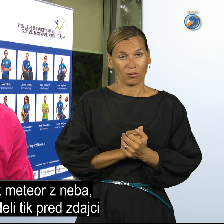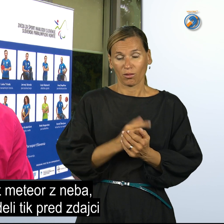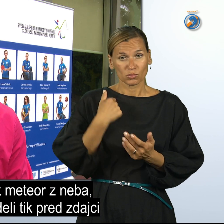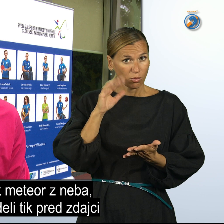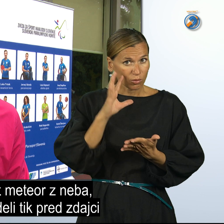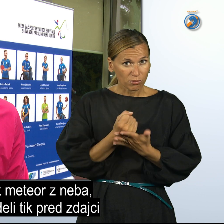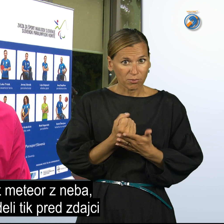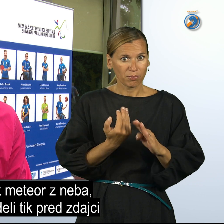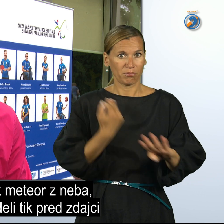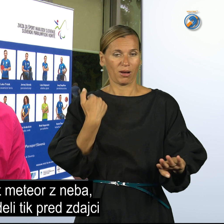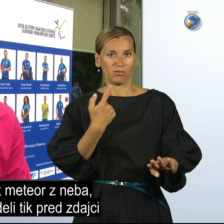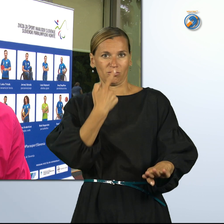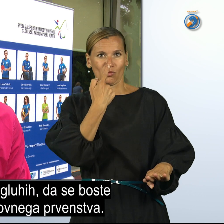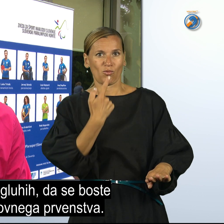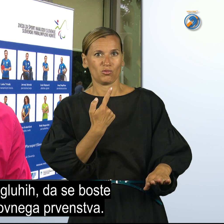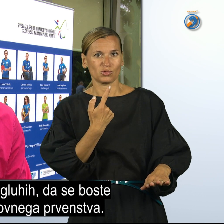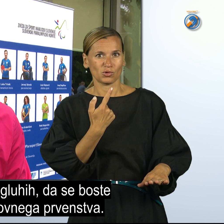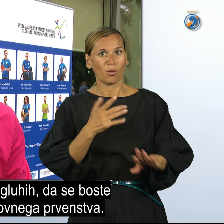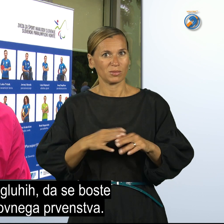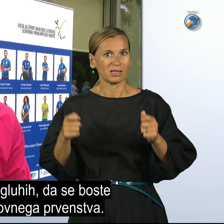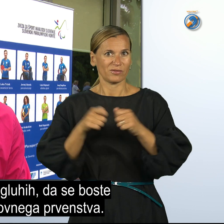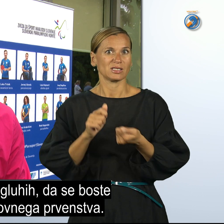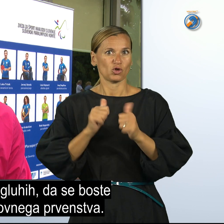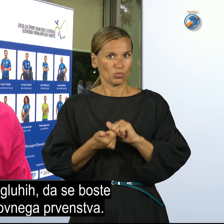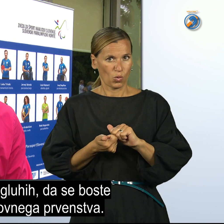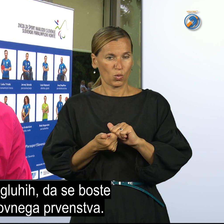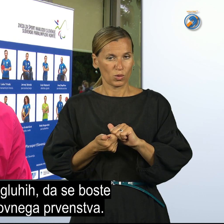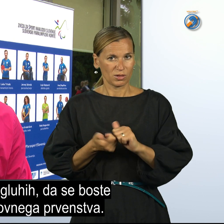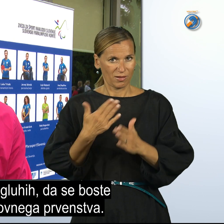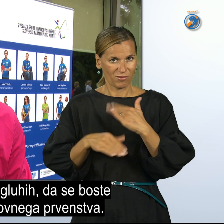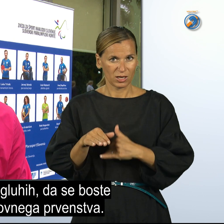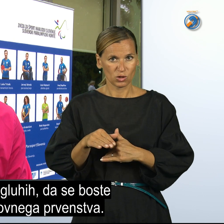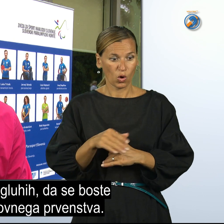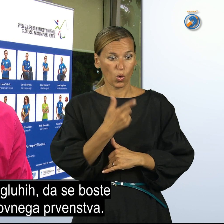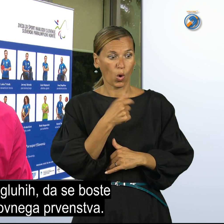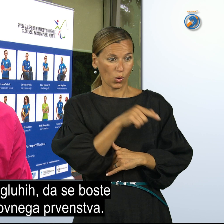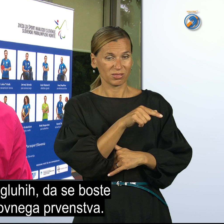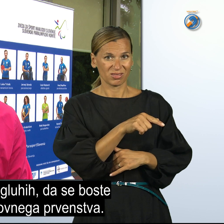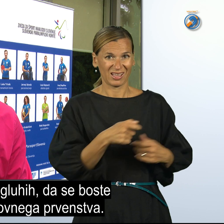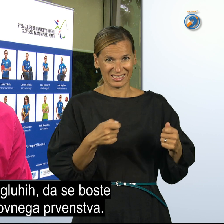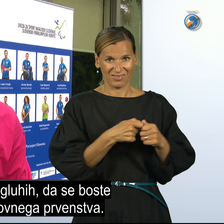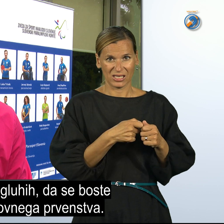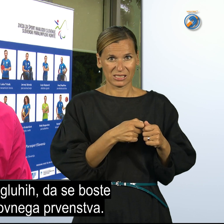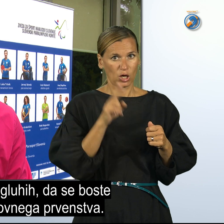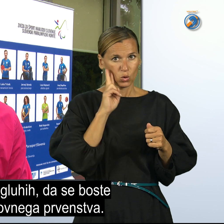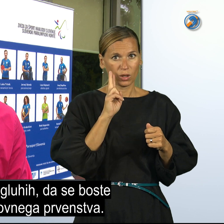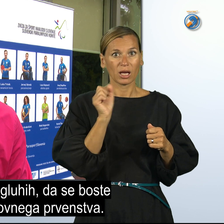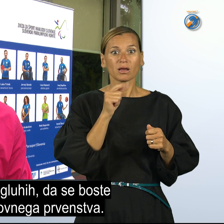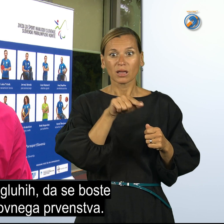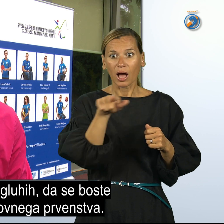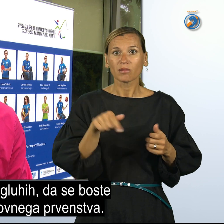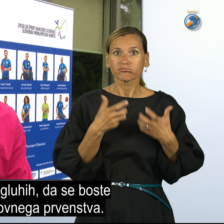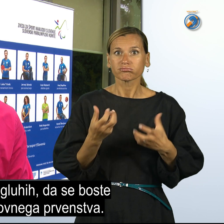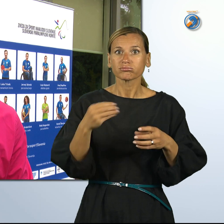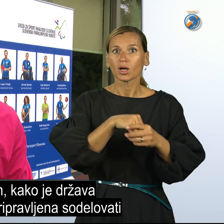Ko smo zvedeli tik pred zdajci na Zvezi za šport, strani Zveze gluhih, da se boste udeležili svetovnega